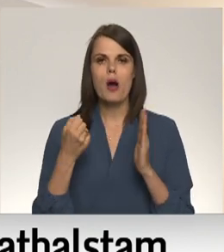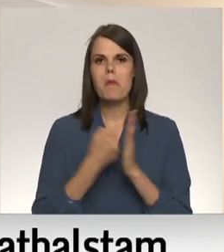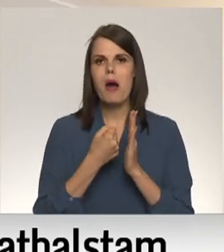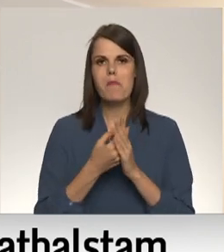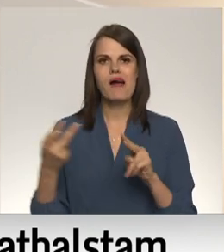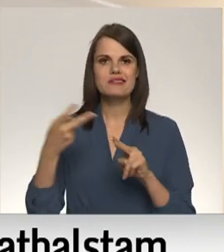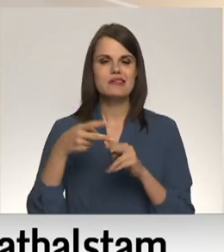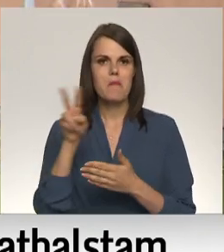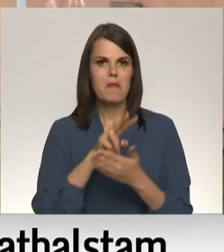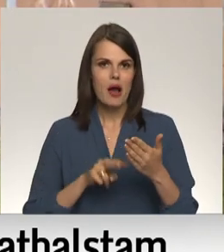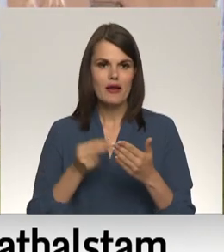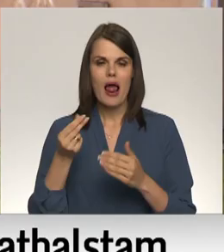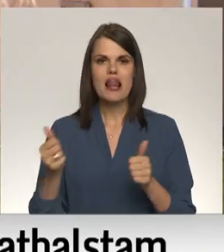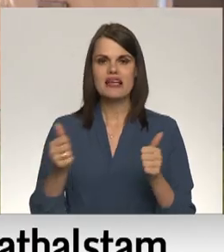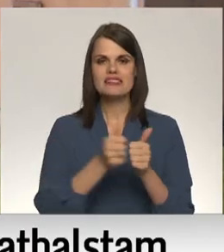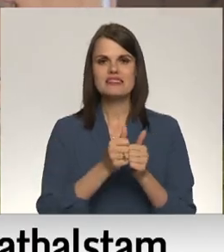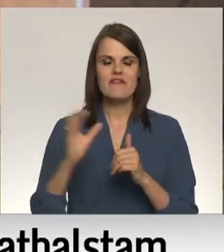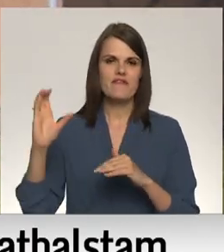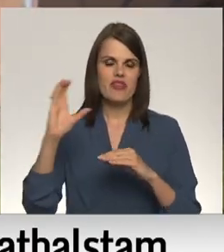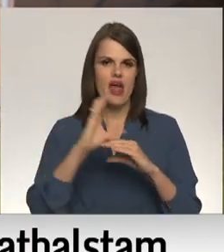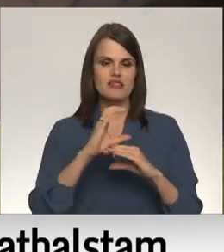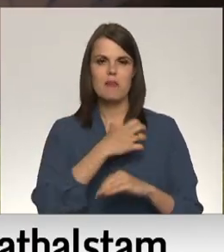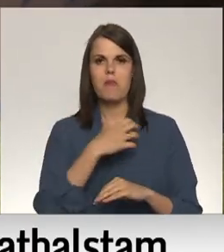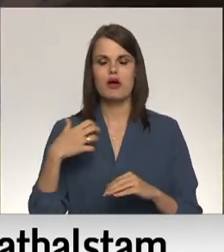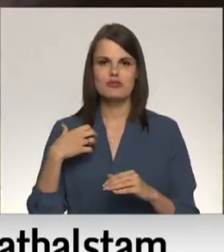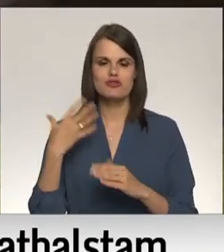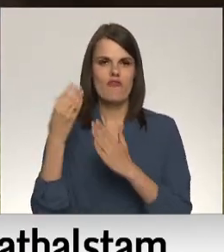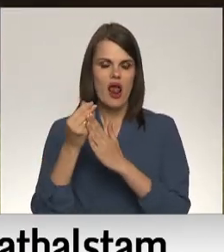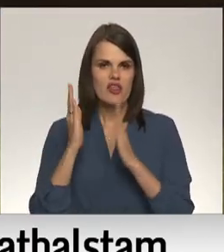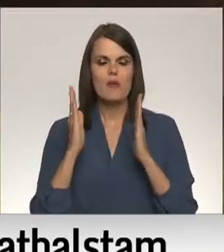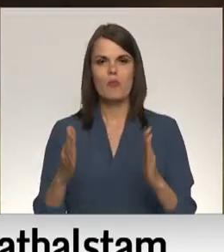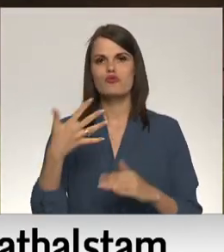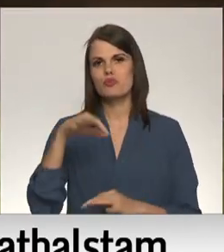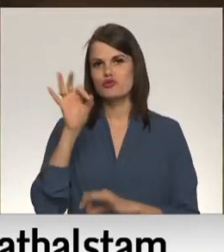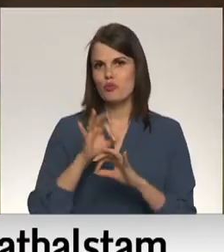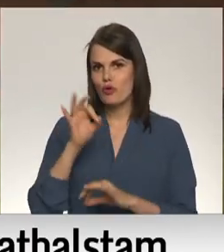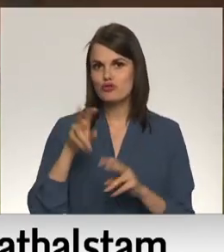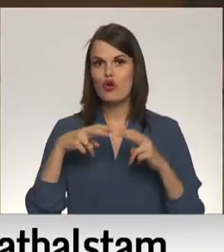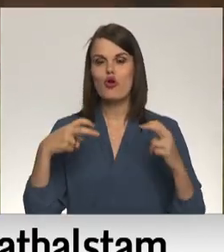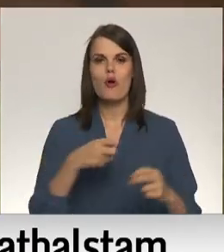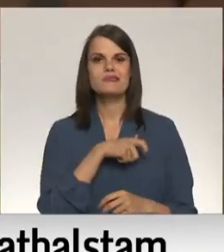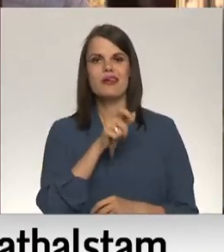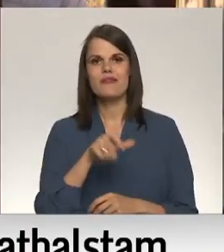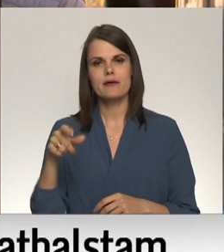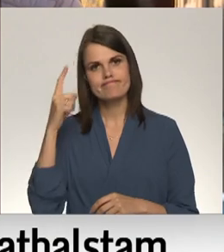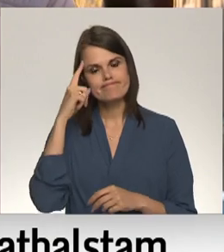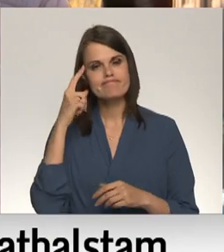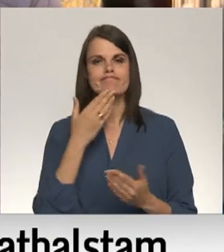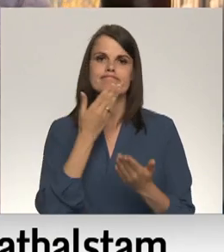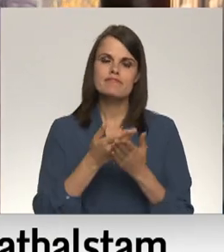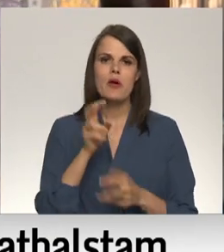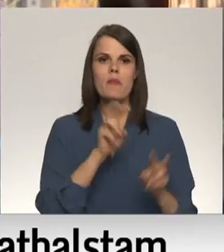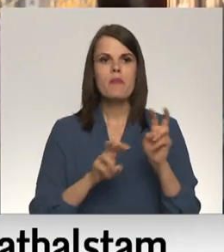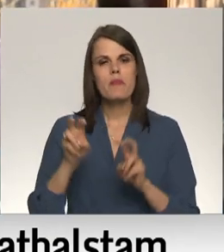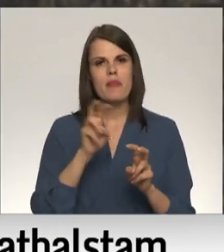līdzfinansējums pašvaldībām mājokļu pabalstam veidotu 50%. Komisijas deputāti rosina vēl meklēt iespējas iedzīvotāju atbalstam